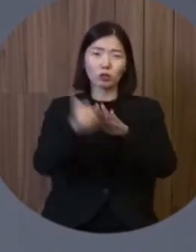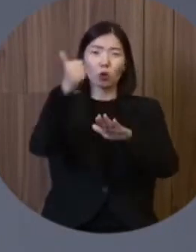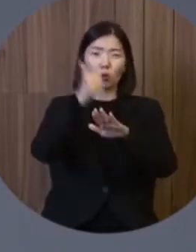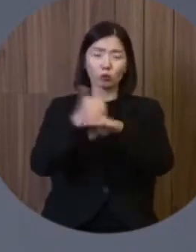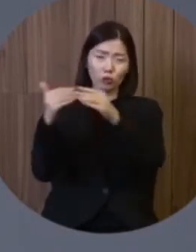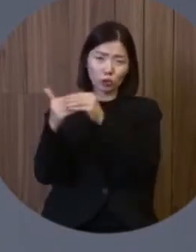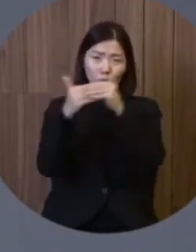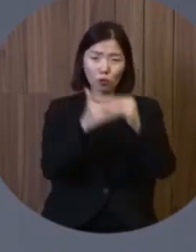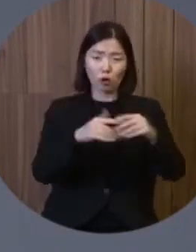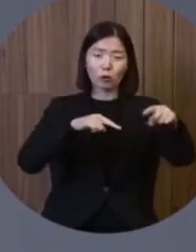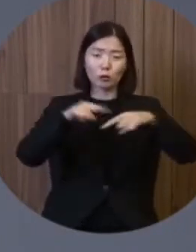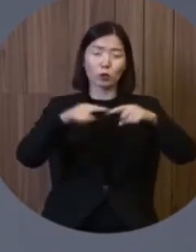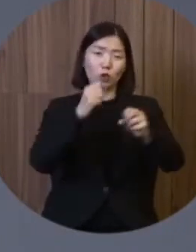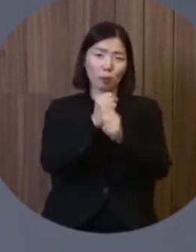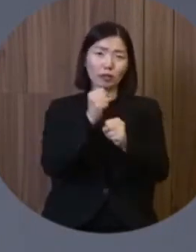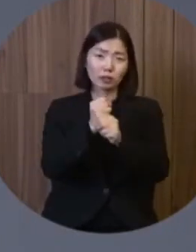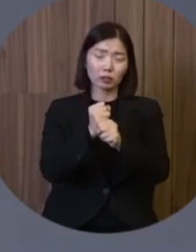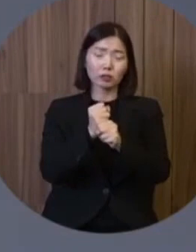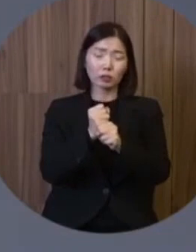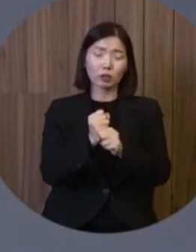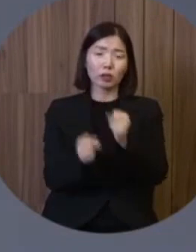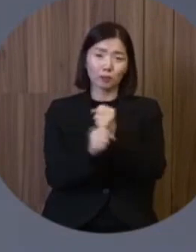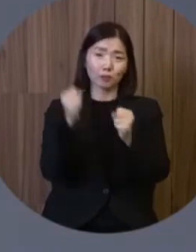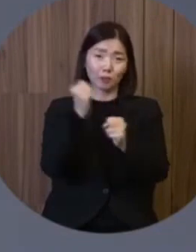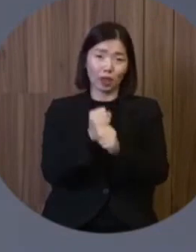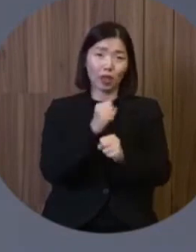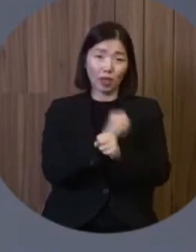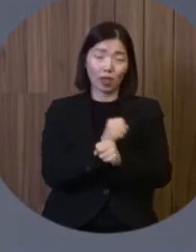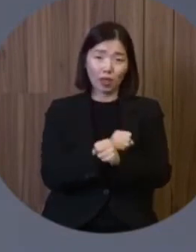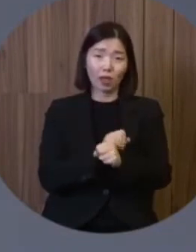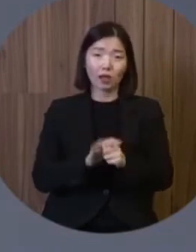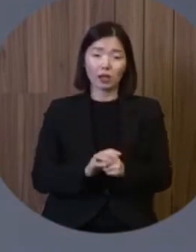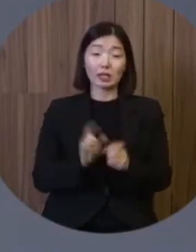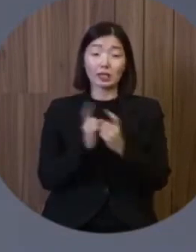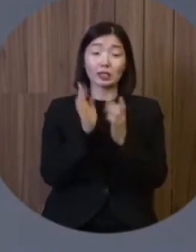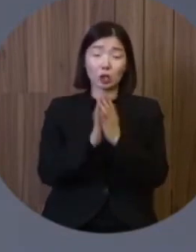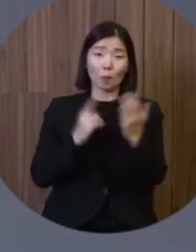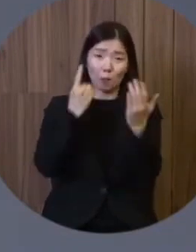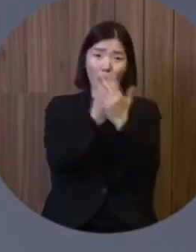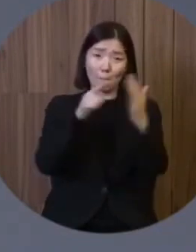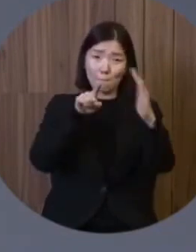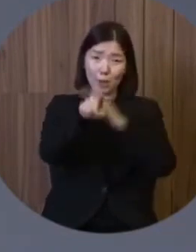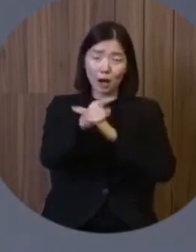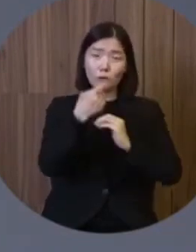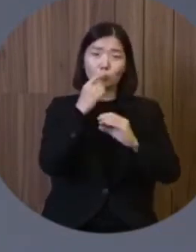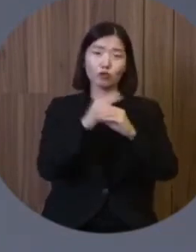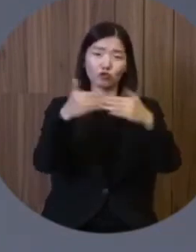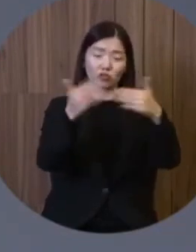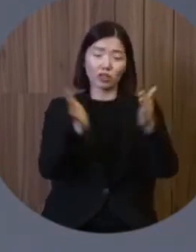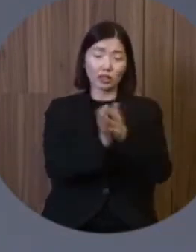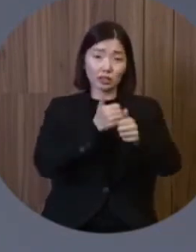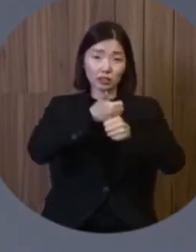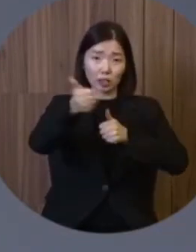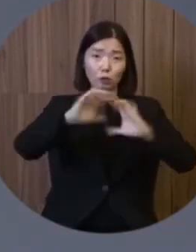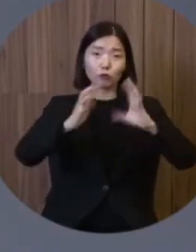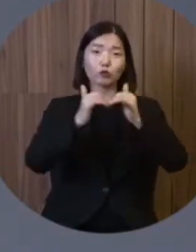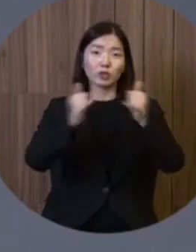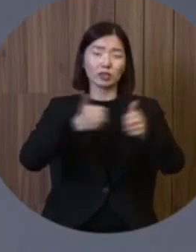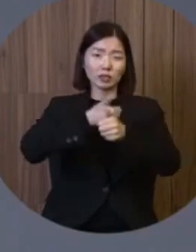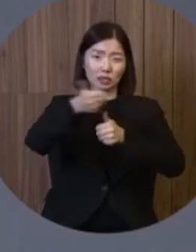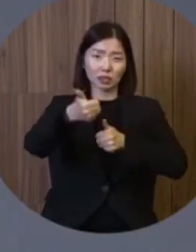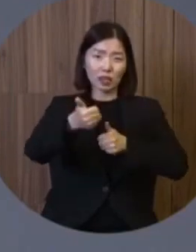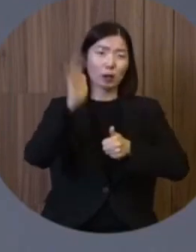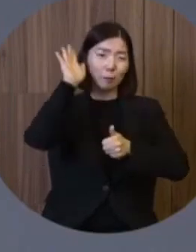이끌고 정권 재창출을 이뤄냅시다. 민생으로 정면 돌파, 민주당이 승리하고 국민이